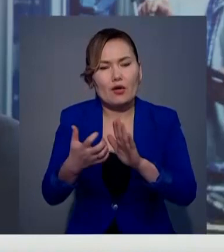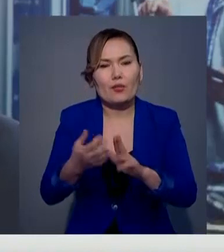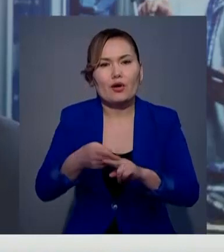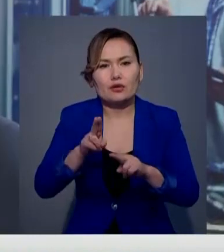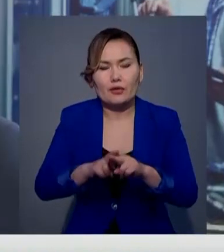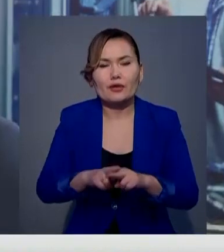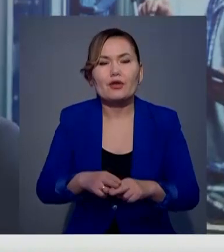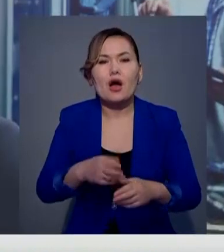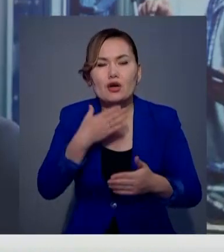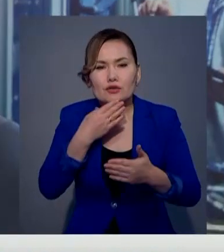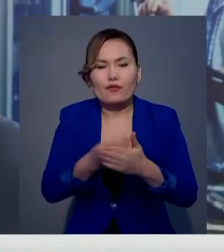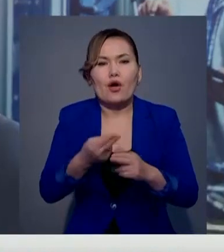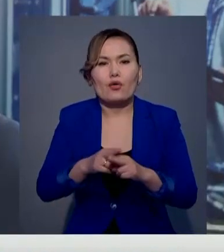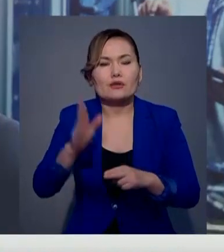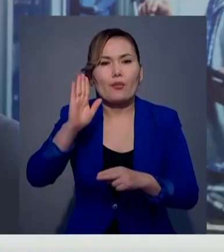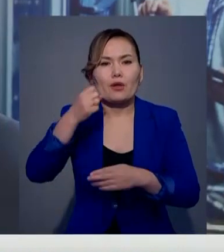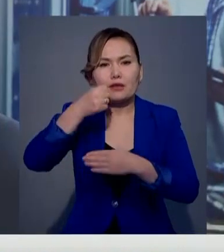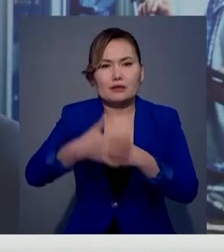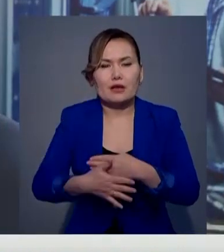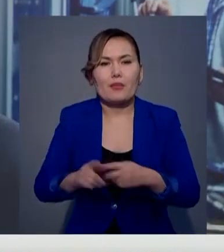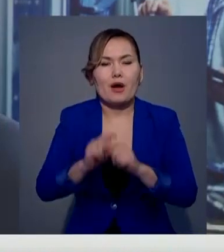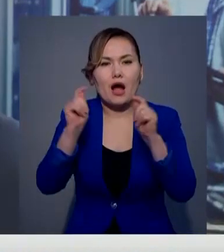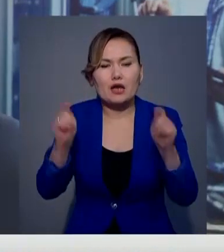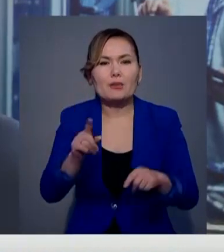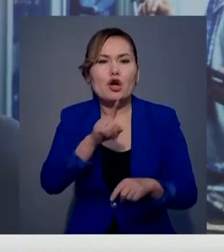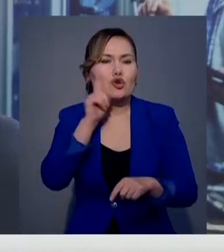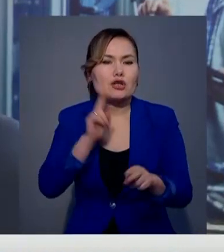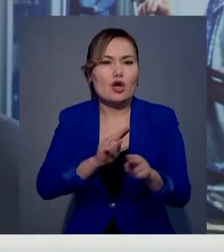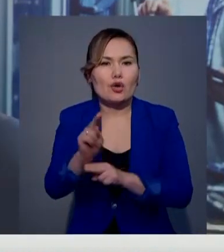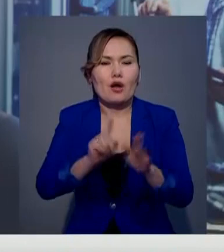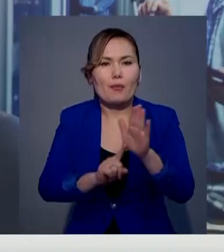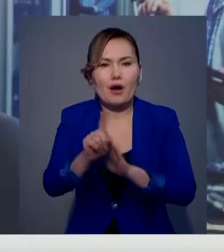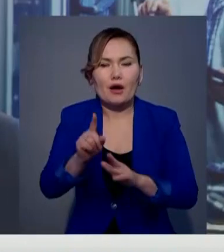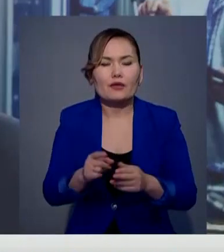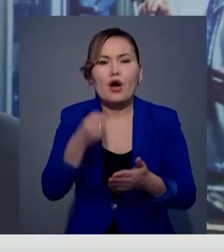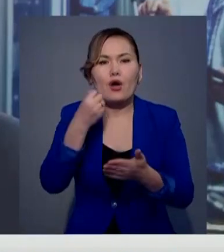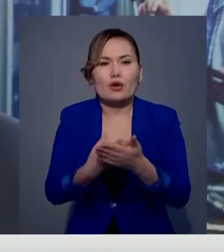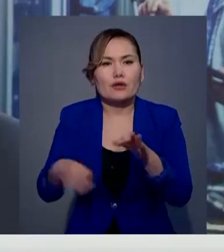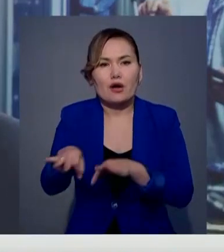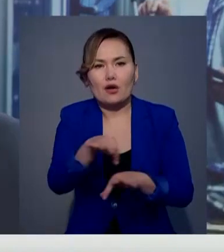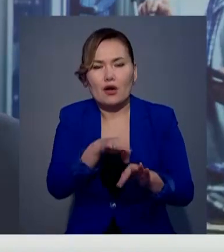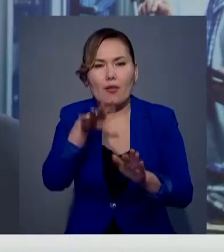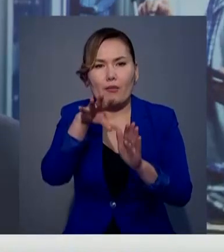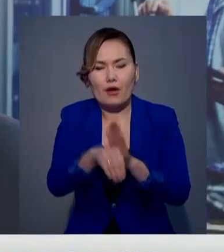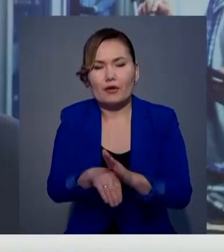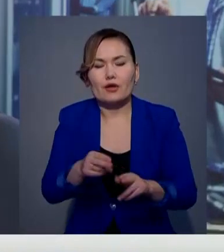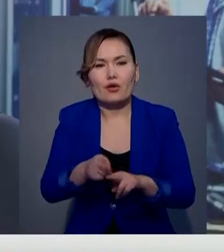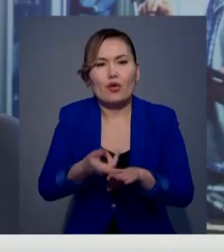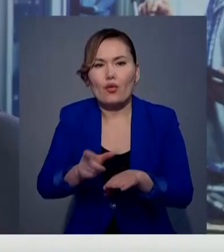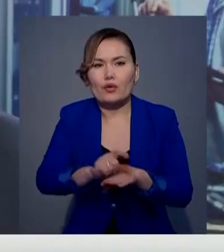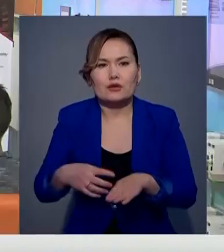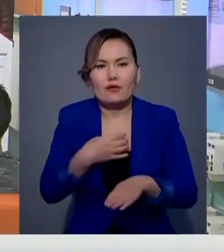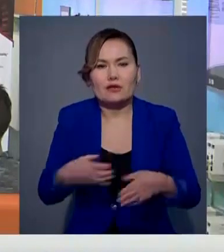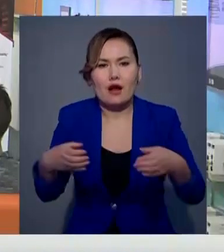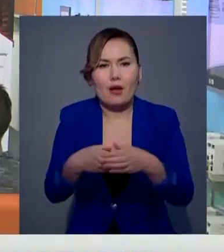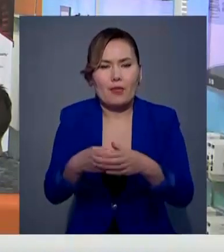тура өз ішімізден IT орталық ашуымызға тура келді. Әрине өте қымбат жоба, бірақ компаниямыздың болашағы бәрінен маңызды деп